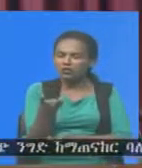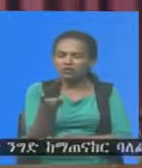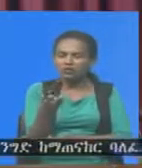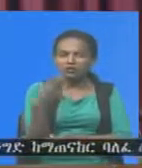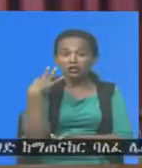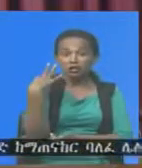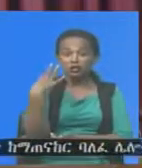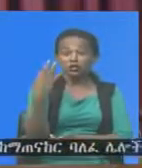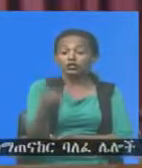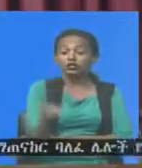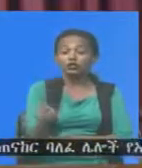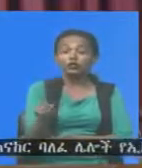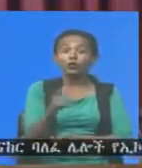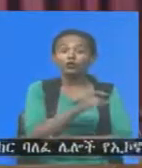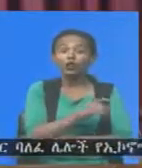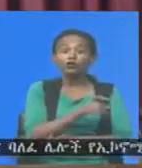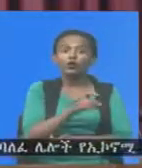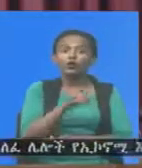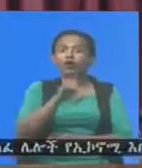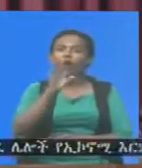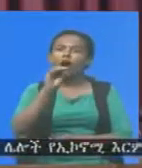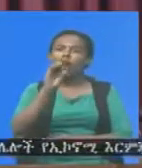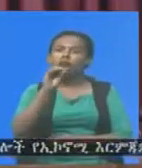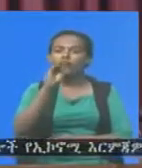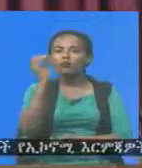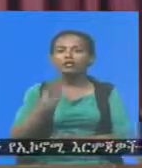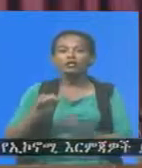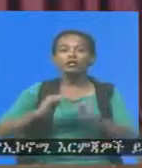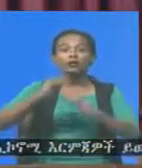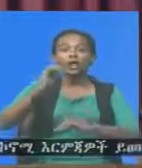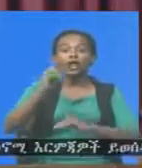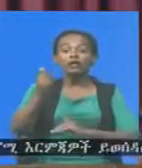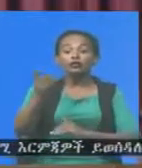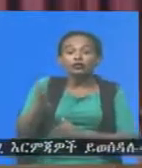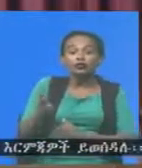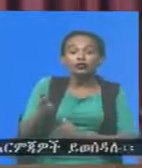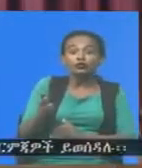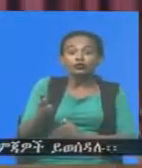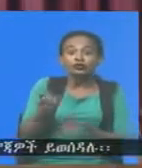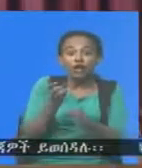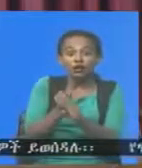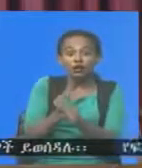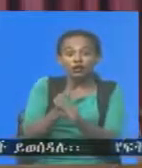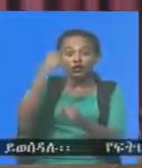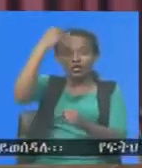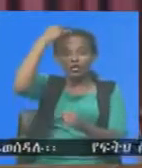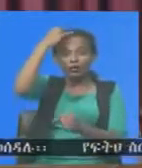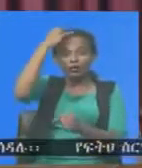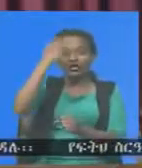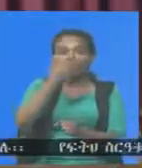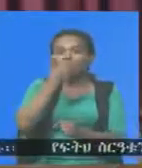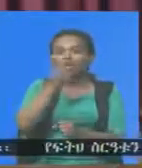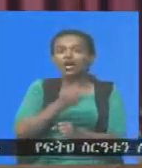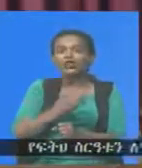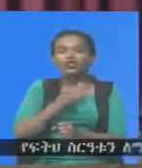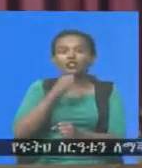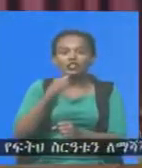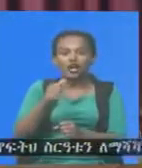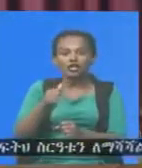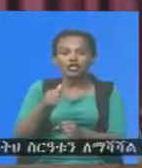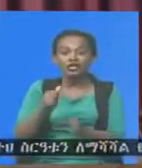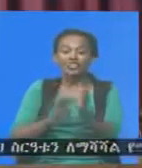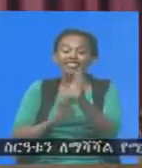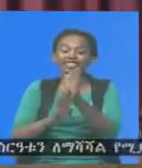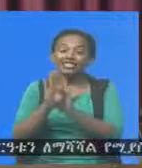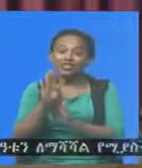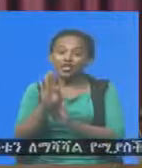በጥቂት ግለሰቦች የተገዙ በመሆናቸው ከ50% በላይ ጥቂቶች በመያዛቸው የተነሳ ከመንግስት ያልተሻለ ኤፊሽንት ወይም